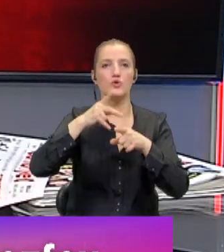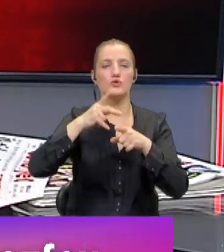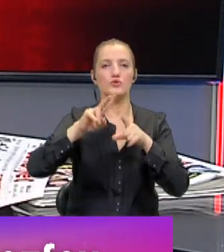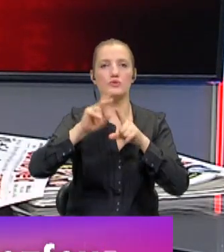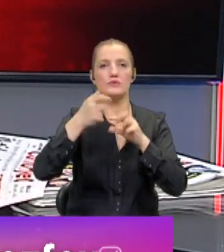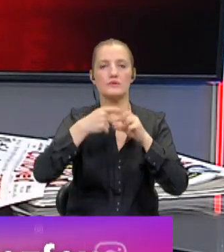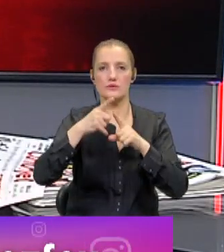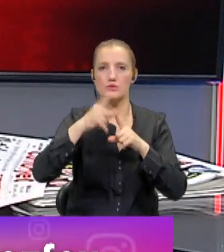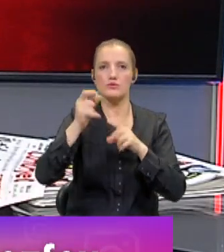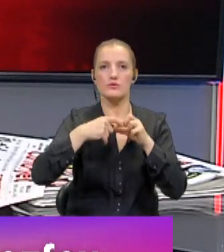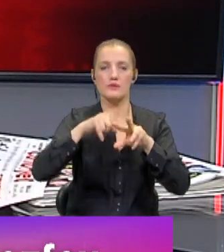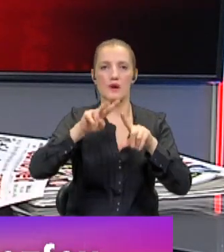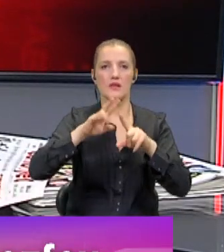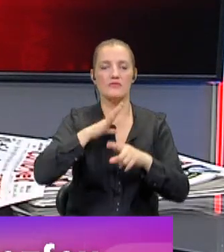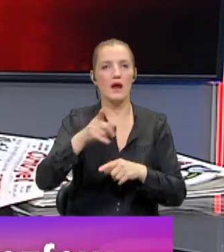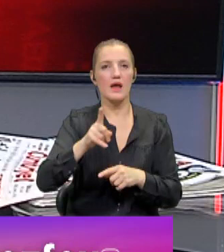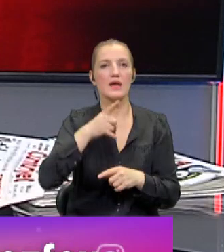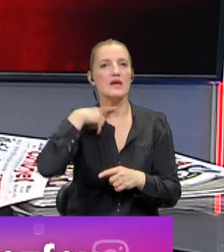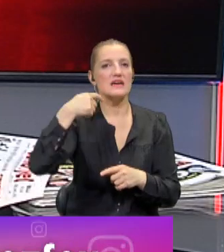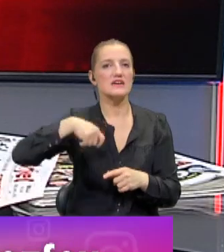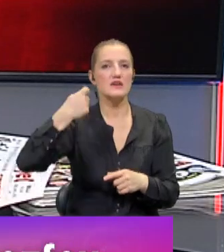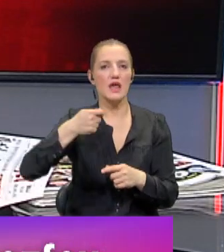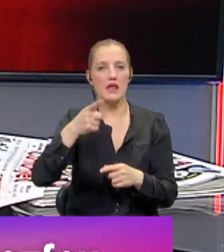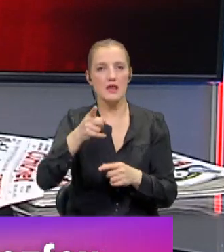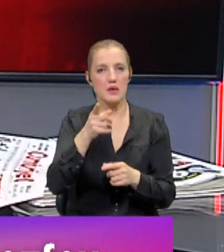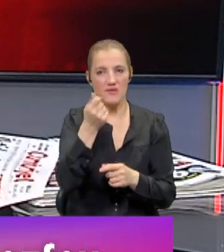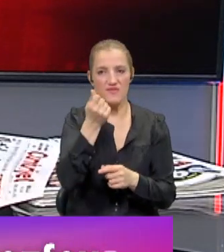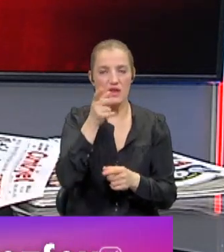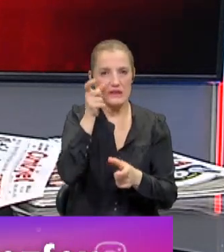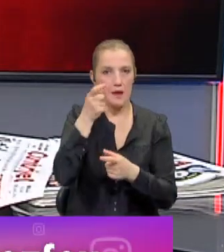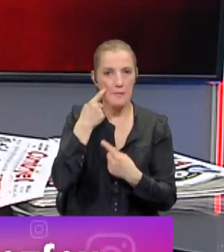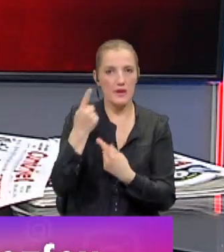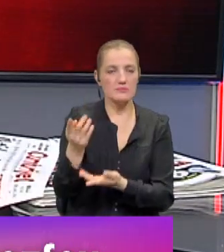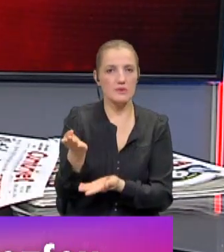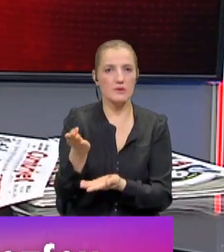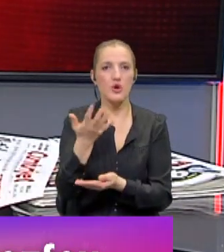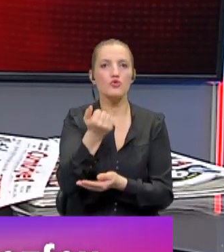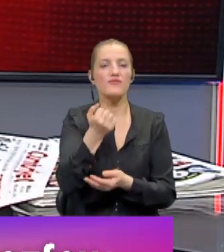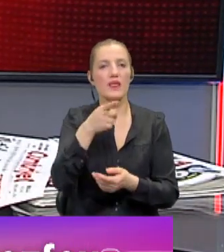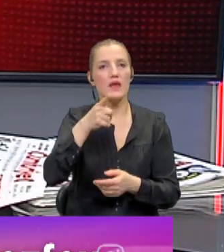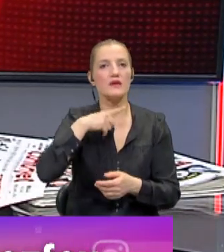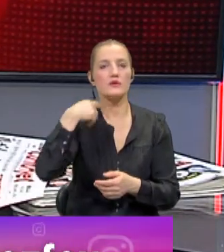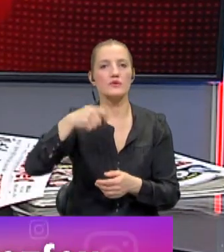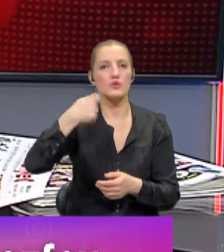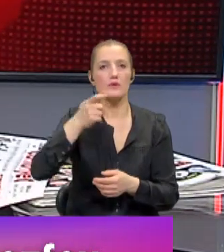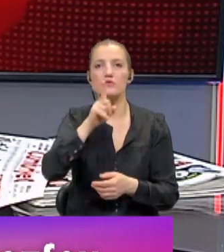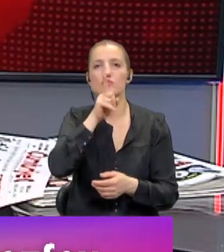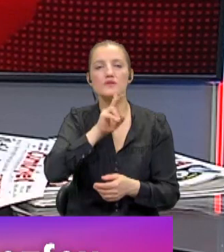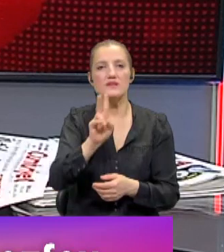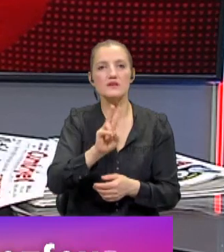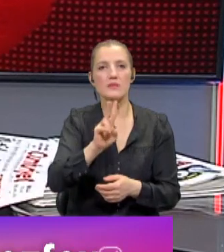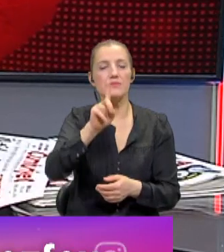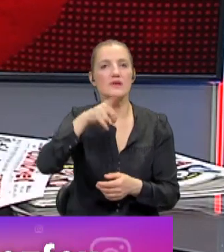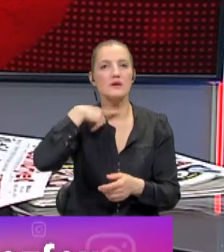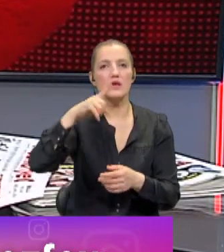var yeter Son zamanlarda hani ama fiyatına dikkat ettin mi diyordu kıyma almışlar köftelik kıyma 120 lira verdiğini söylüyor